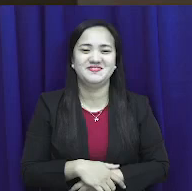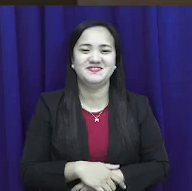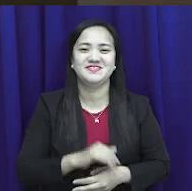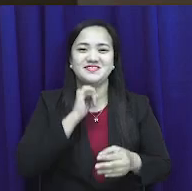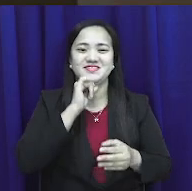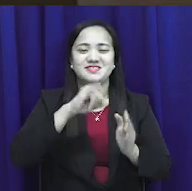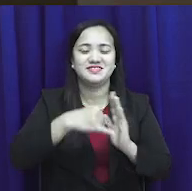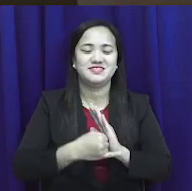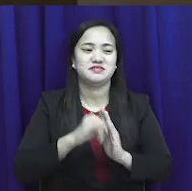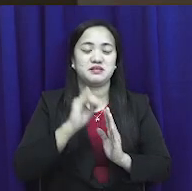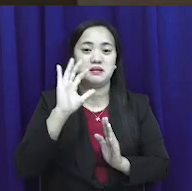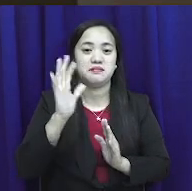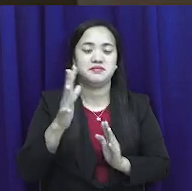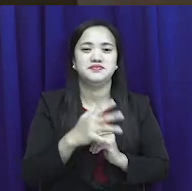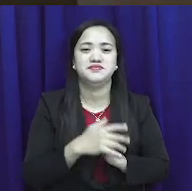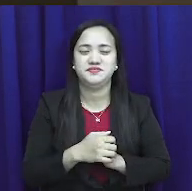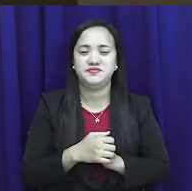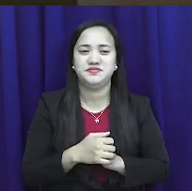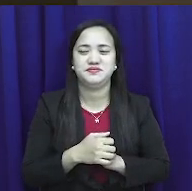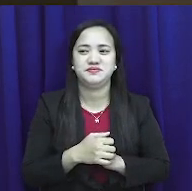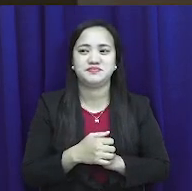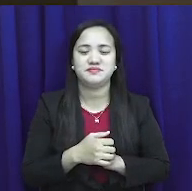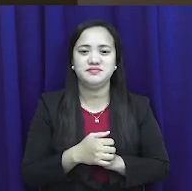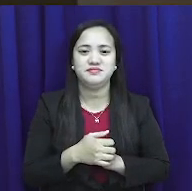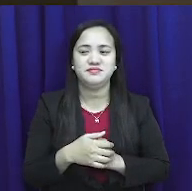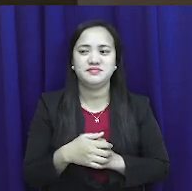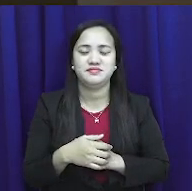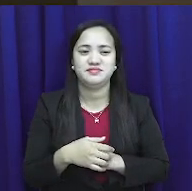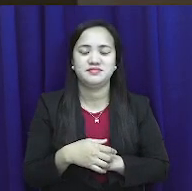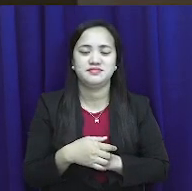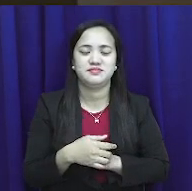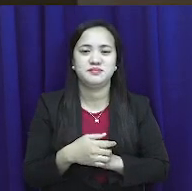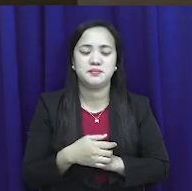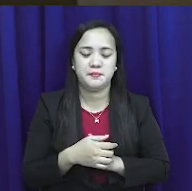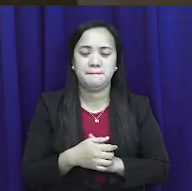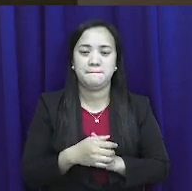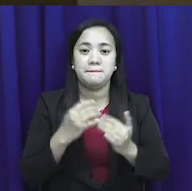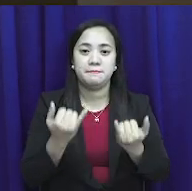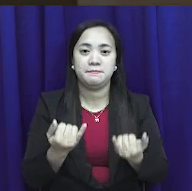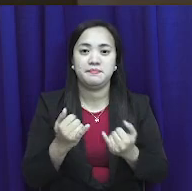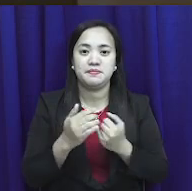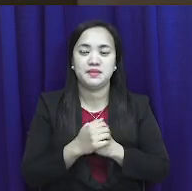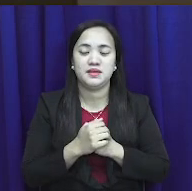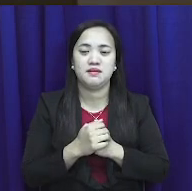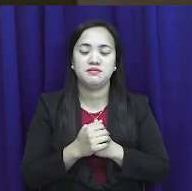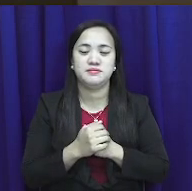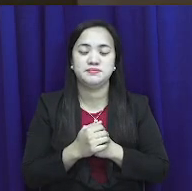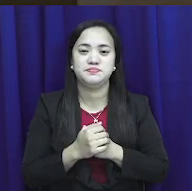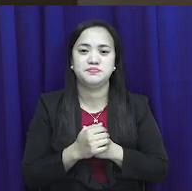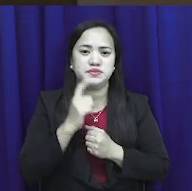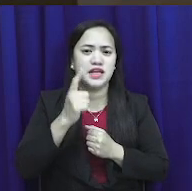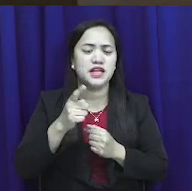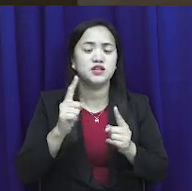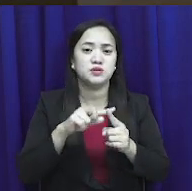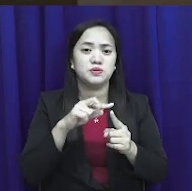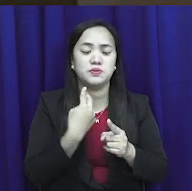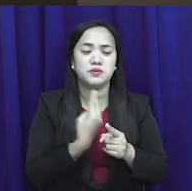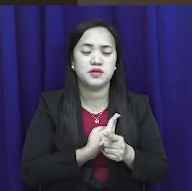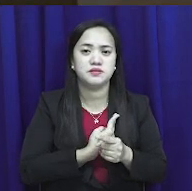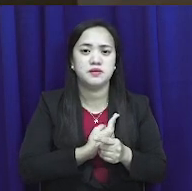49 and 11 months 11 months 49 and 1/2 di ba no Alam niyo po kaya kung sinasabi yan because